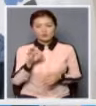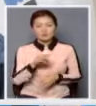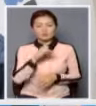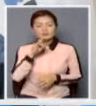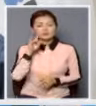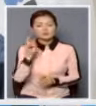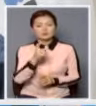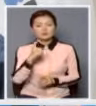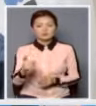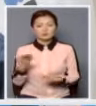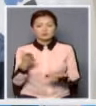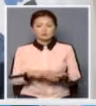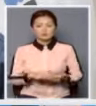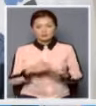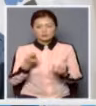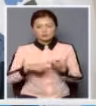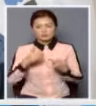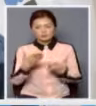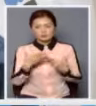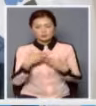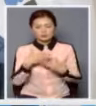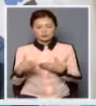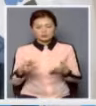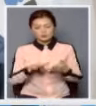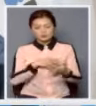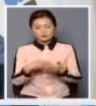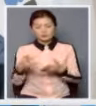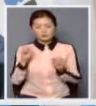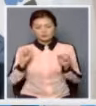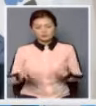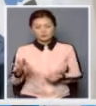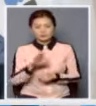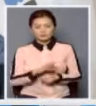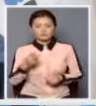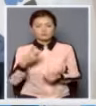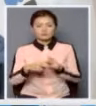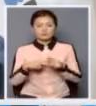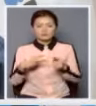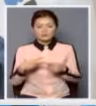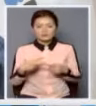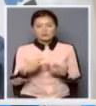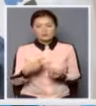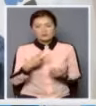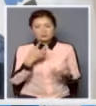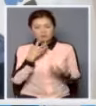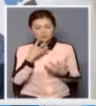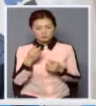Казахстане нефтехимический комплекс, который имеет гибкую схему и может работать по двум вариантам – это топливный